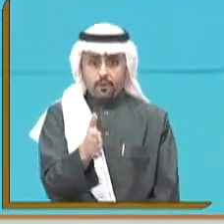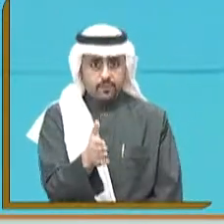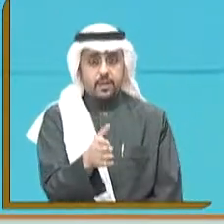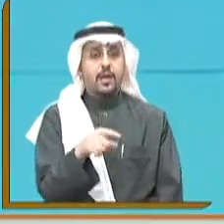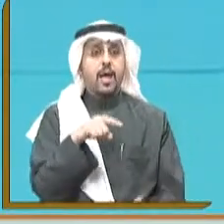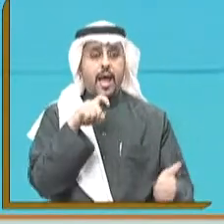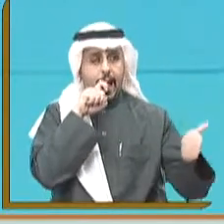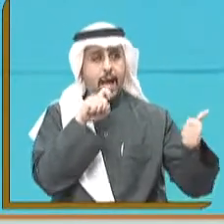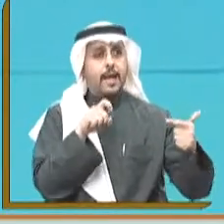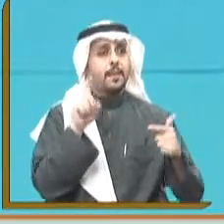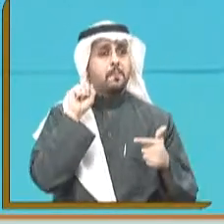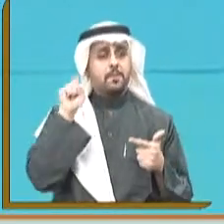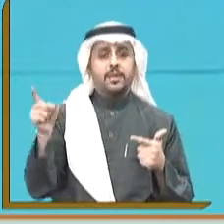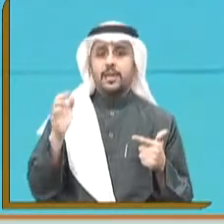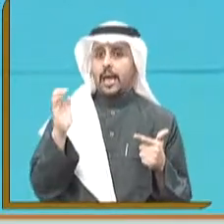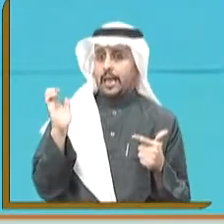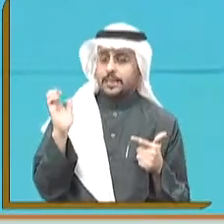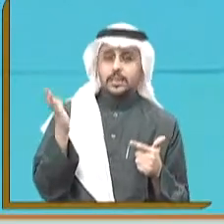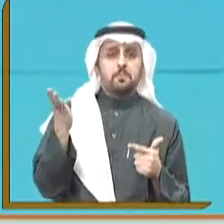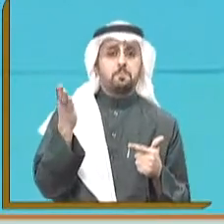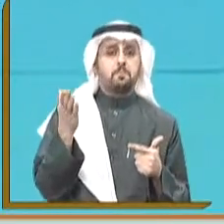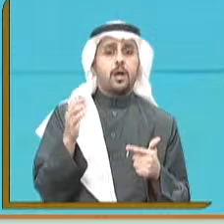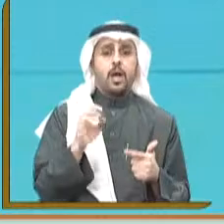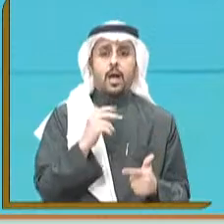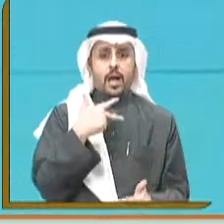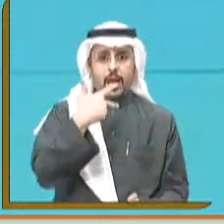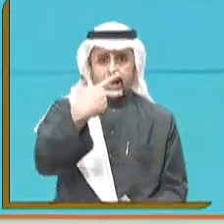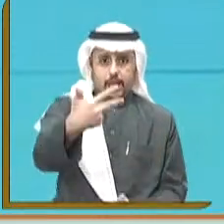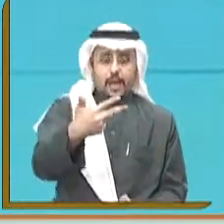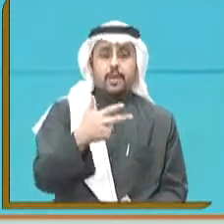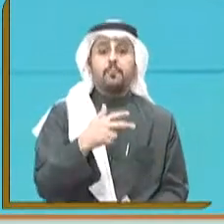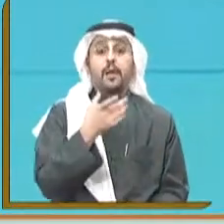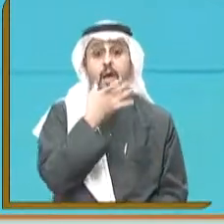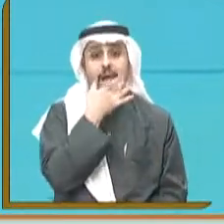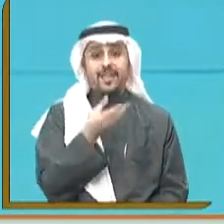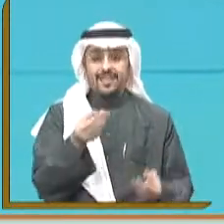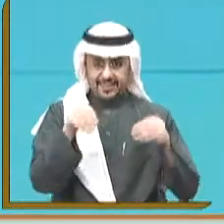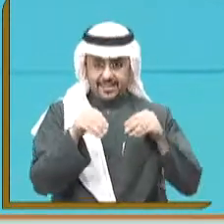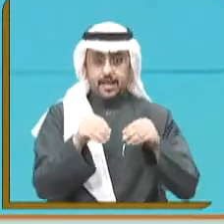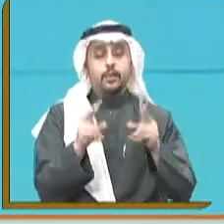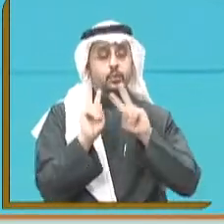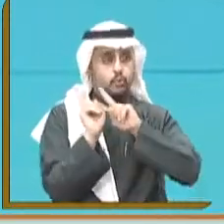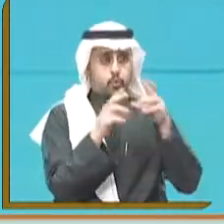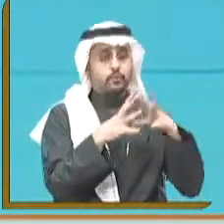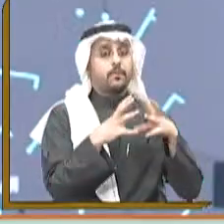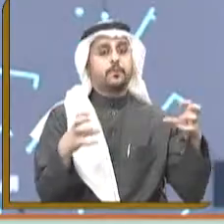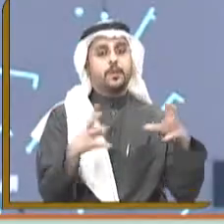حائل المدينة المنورة القصيم والأجزاء الغربية من منطقة الرياض. المزيد بالتقرير التالي.